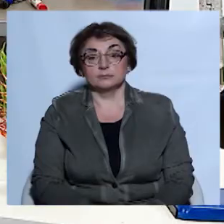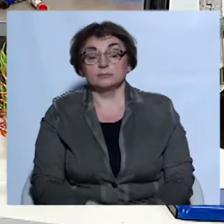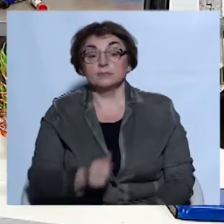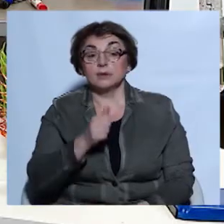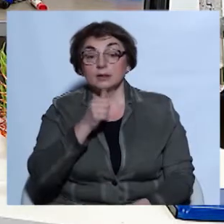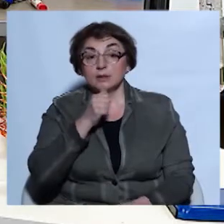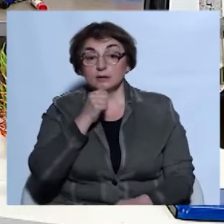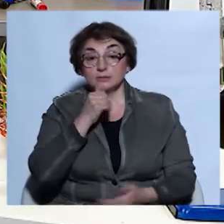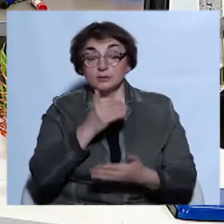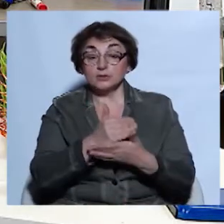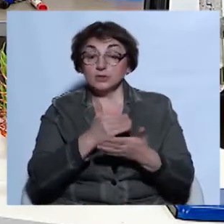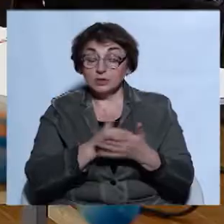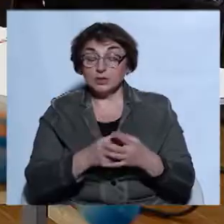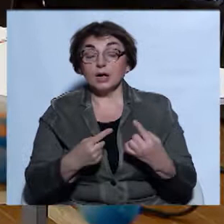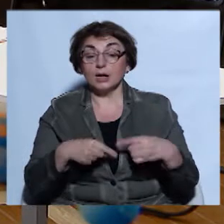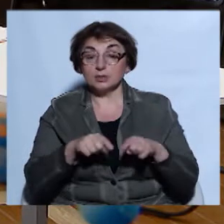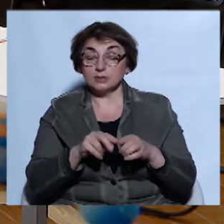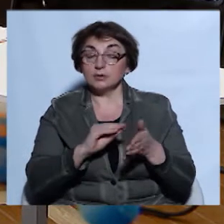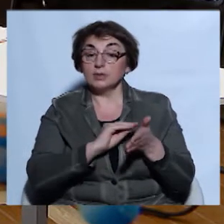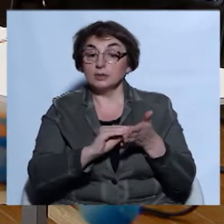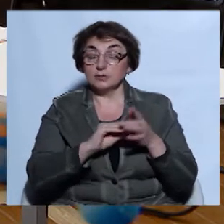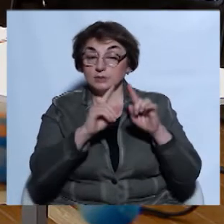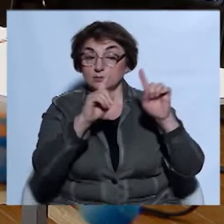ექსპერიმენტის შედეგი გადავიტანოთ დაფაზე მე და შენ.